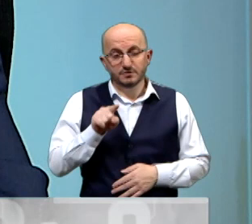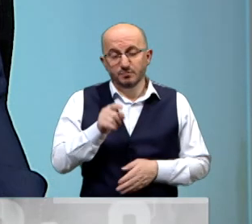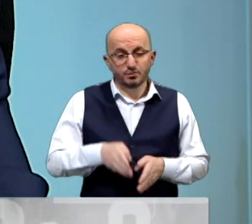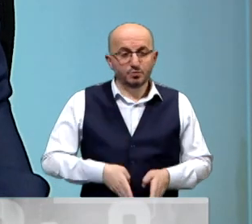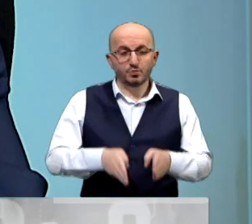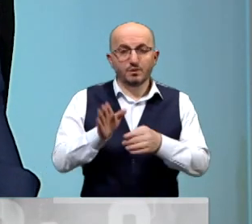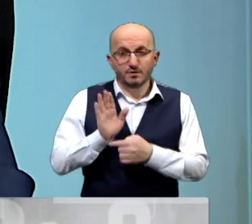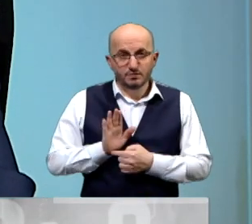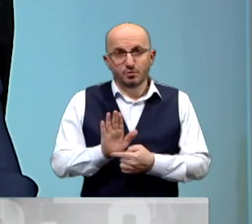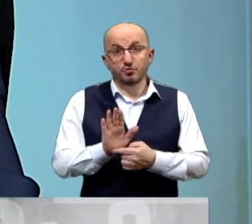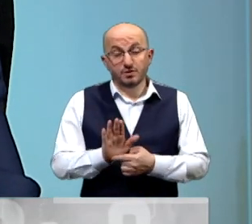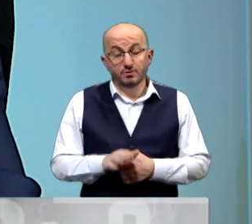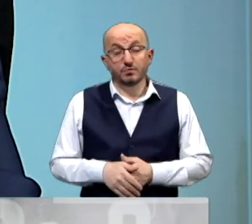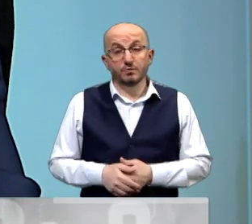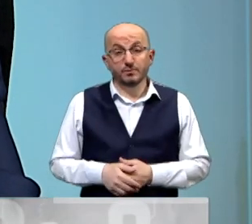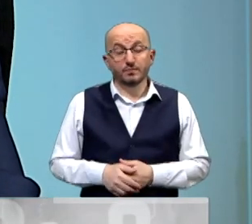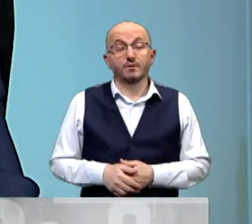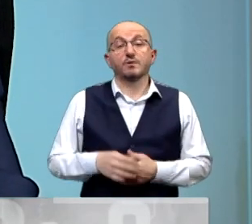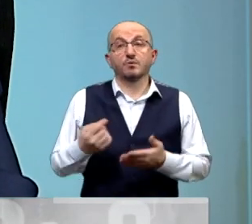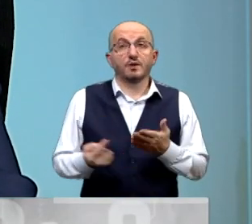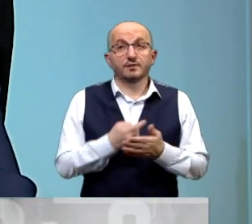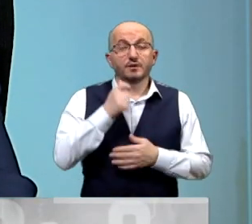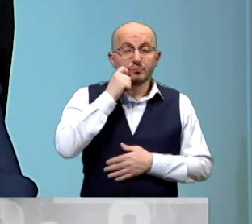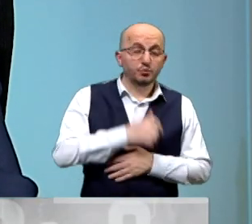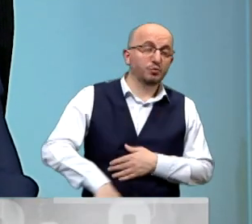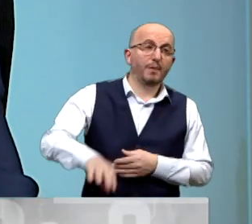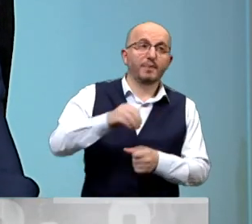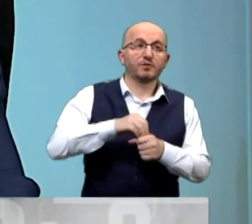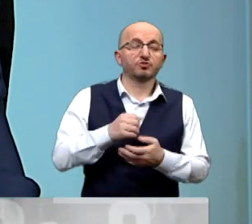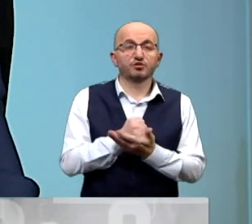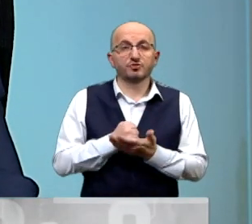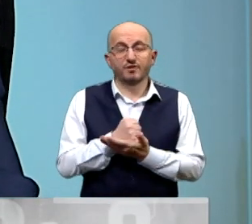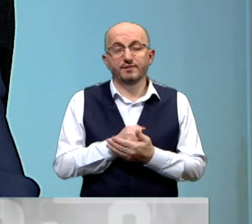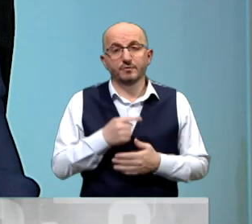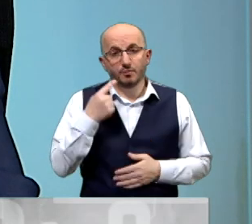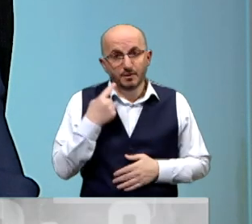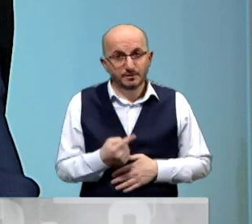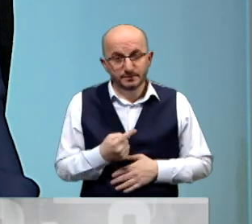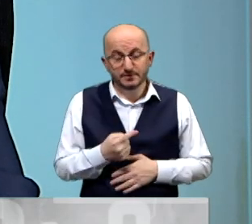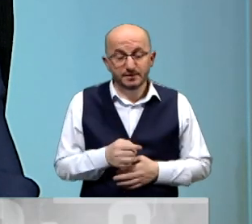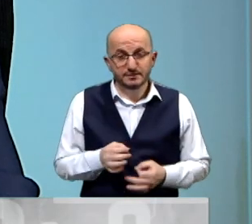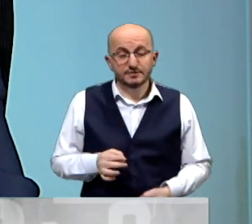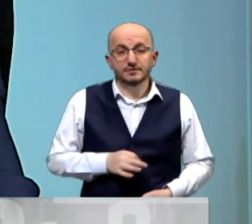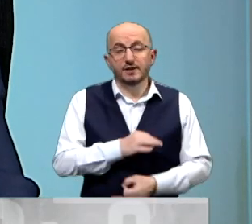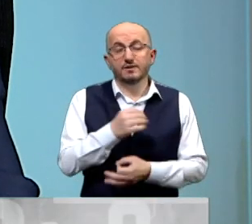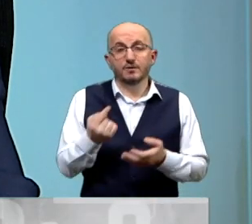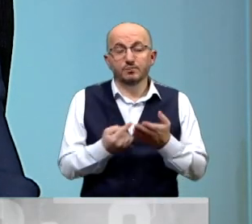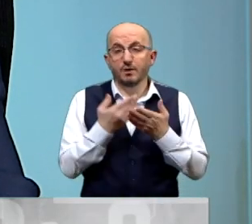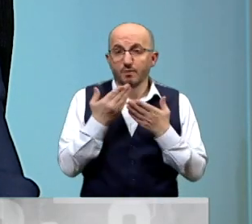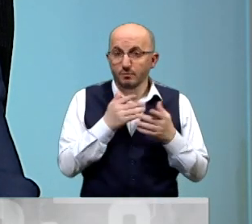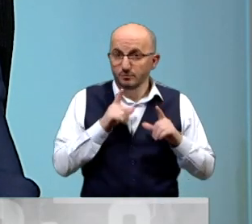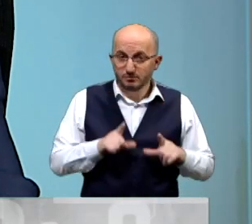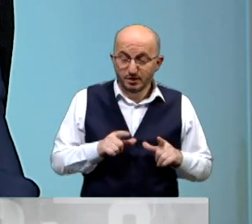yollarını gösteriyor ama kur'an-ı Kerim müminler için şifadır Bu bakımdan insanlar Kur'an okumalı